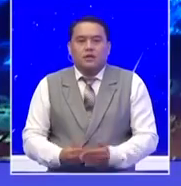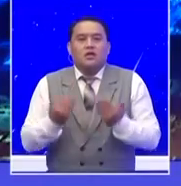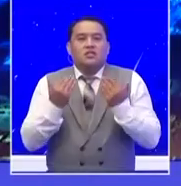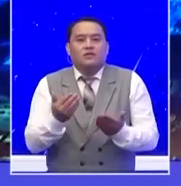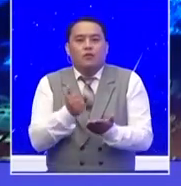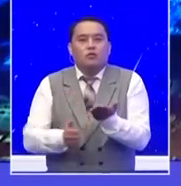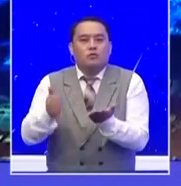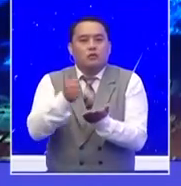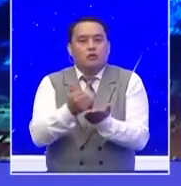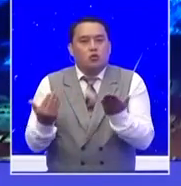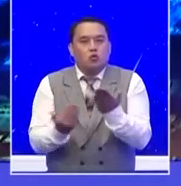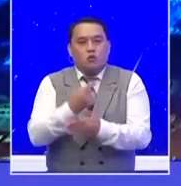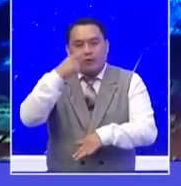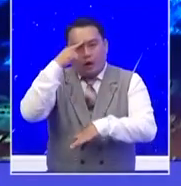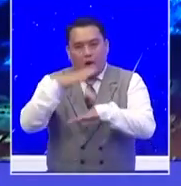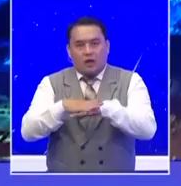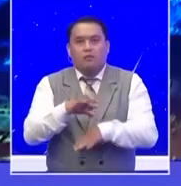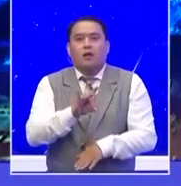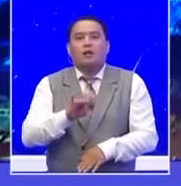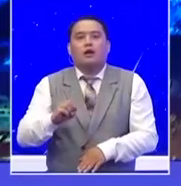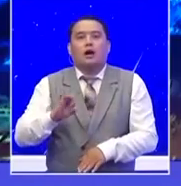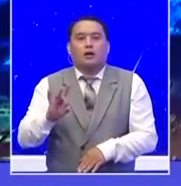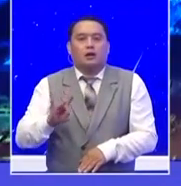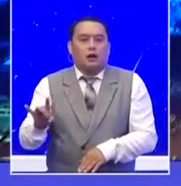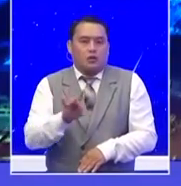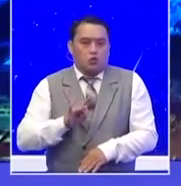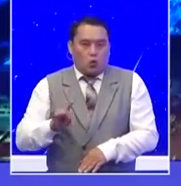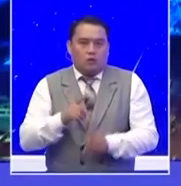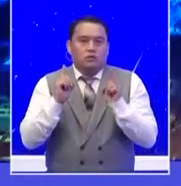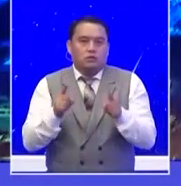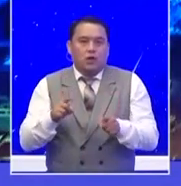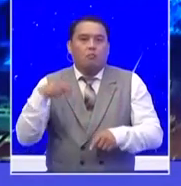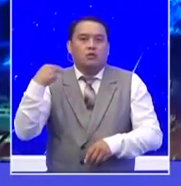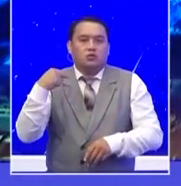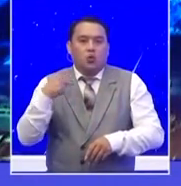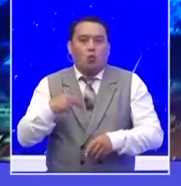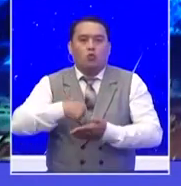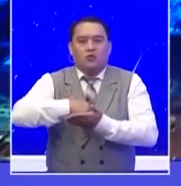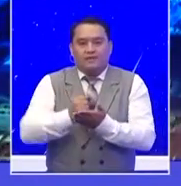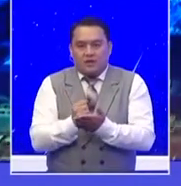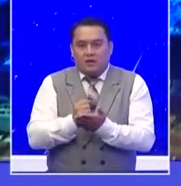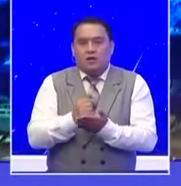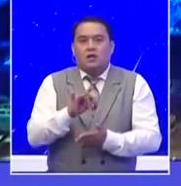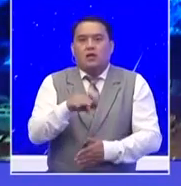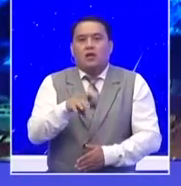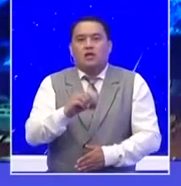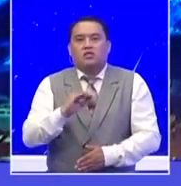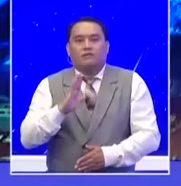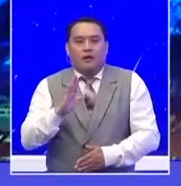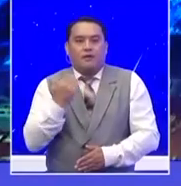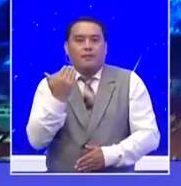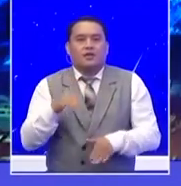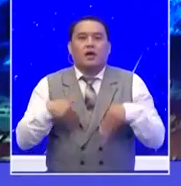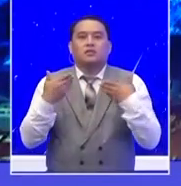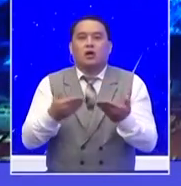Сегодня назначен новый аким Талгарского района. По согласованию с администрацией президента утверждена кандидатура Серикжана Эрикешева.